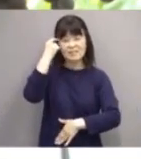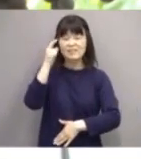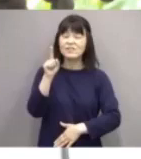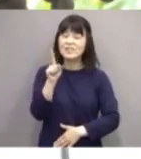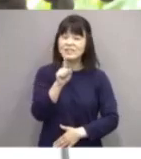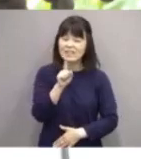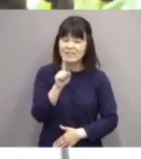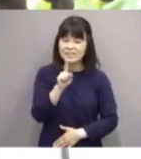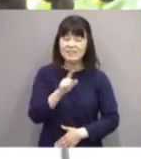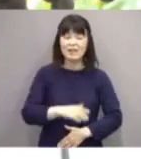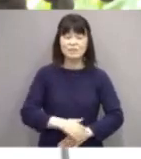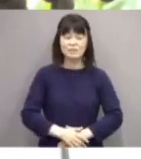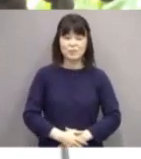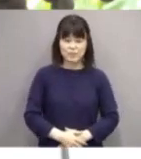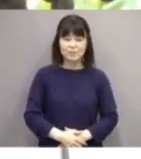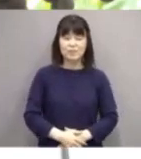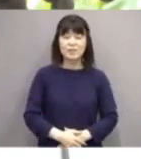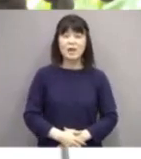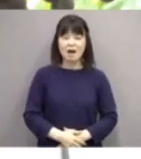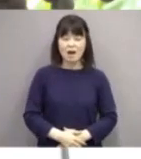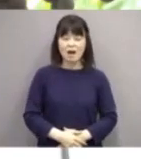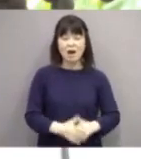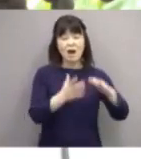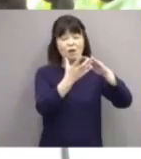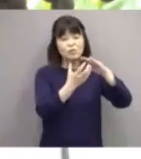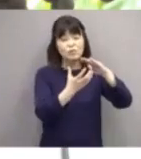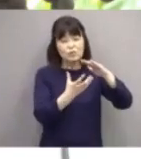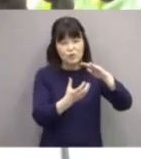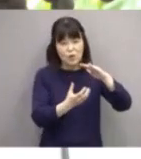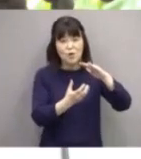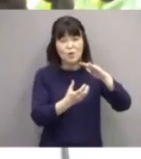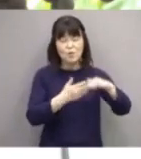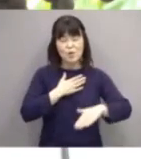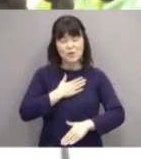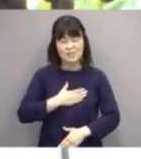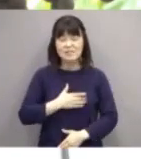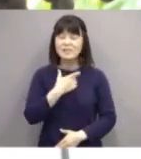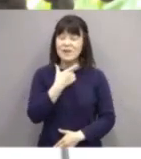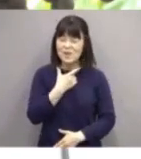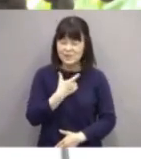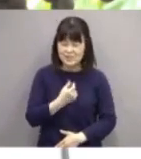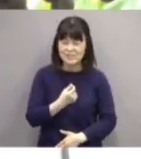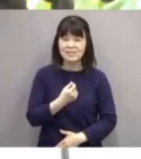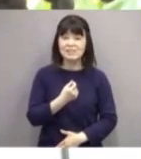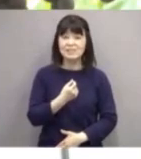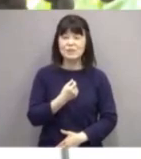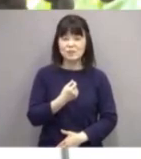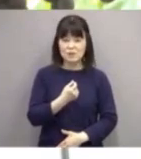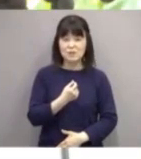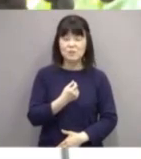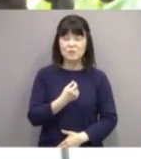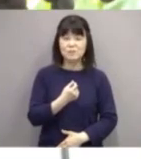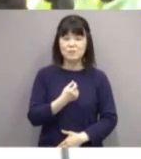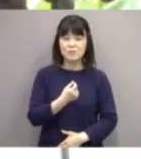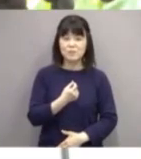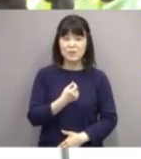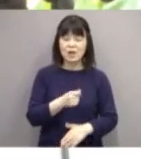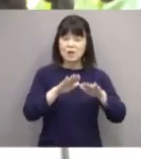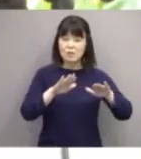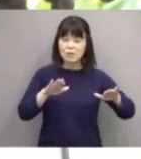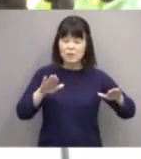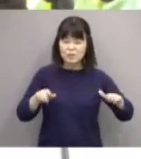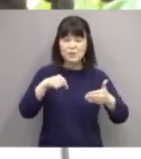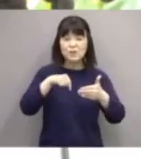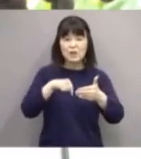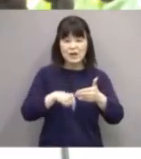か？ 地域の特産であるブドウに親しんでほしいのと、それからこの中から一